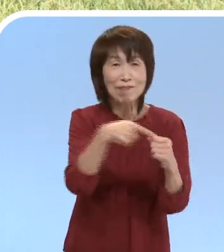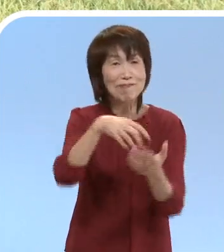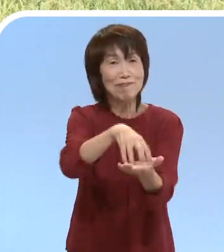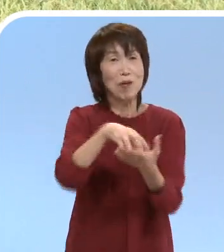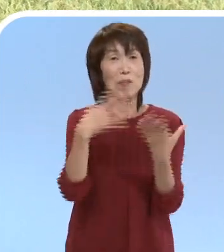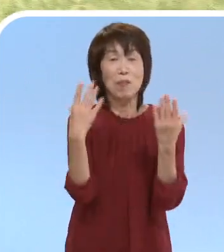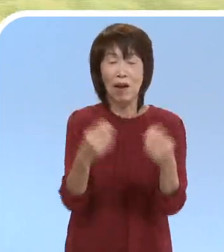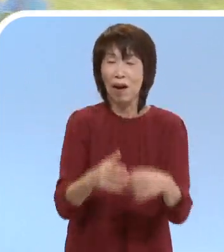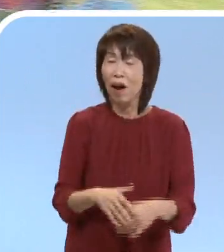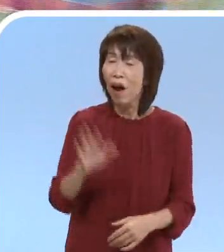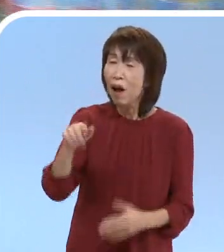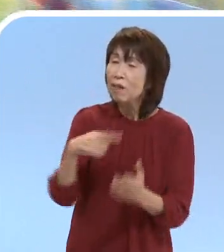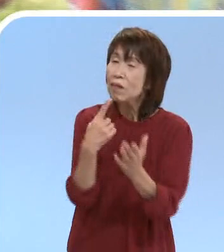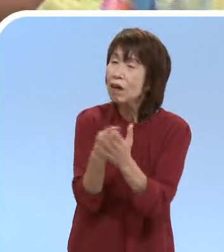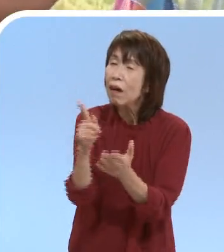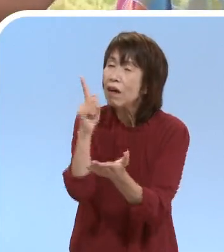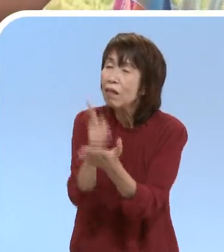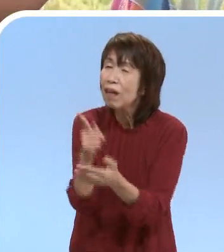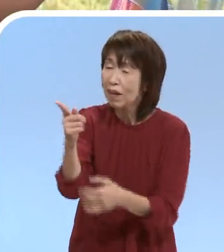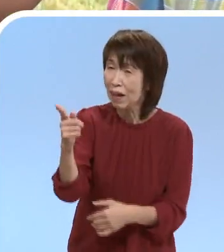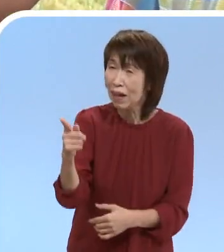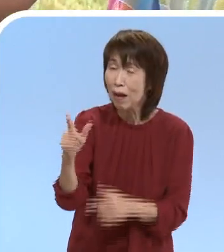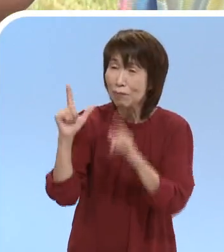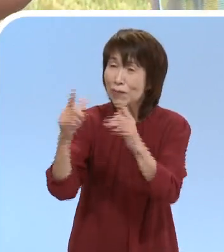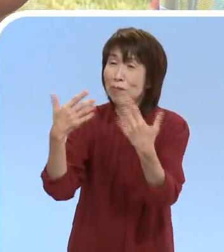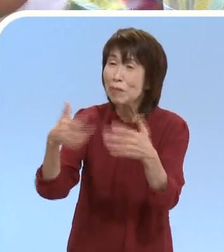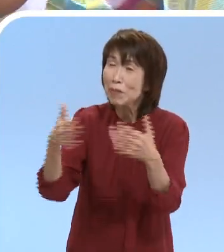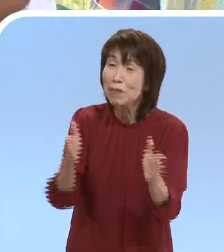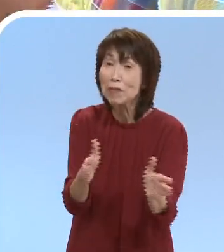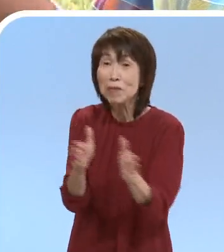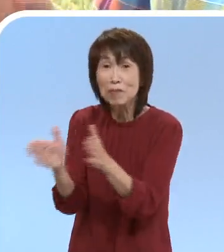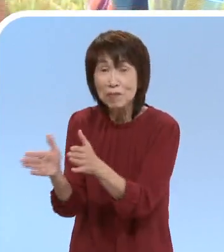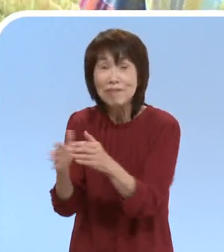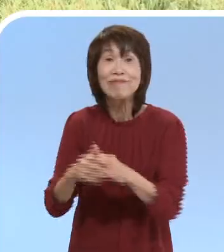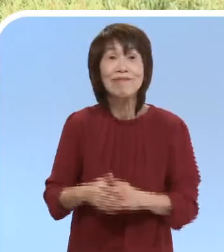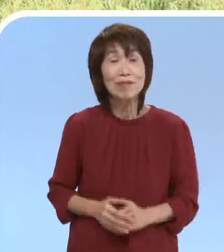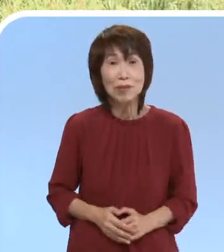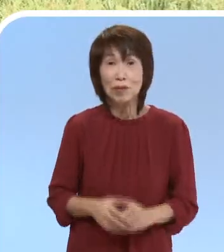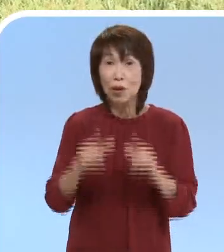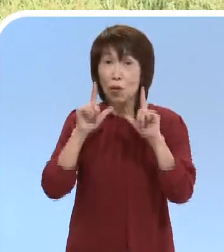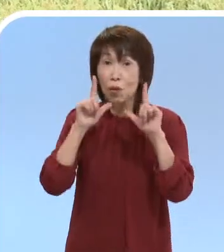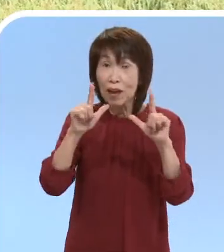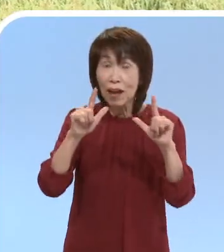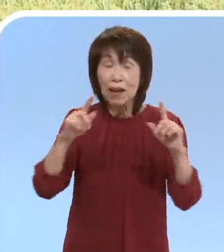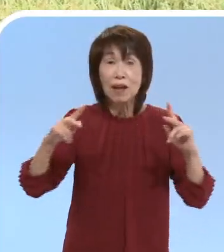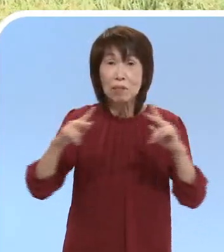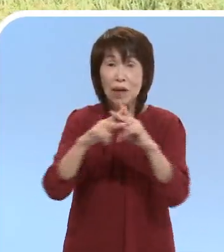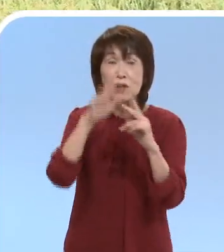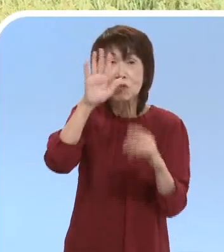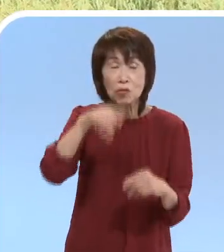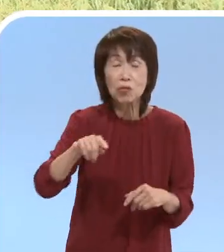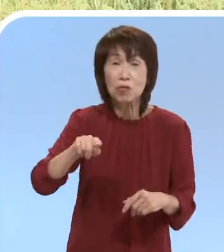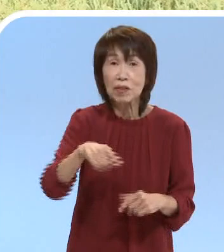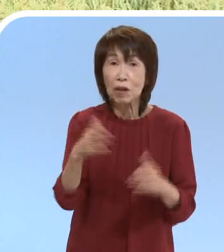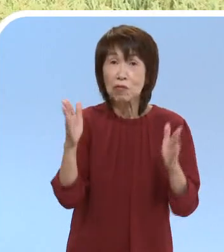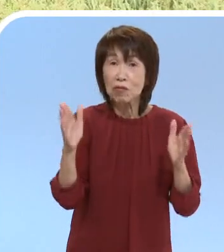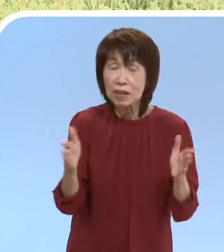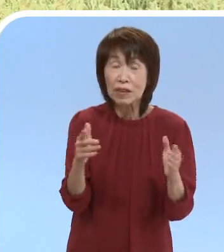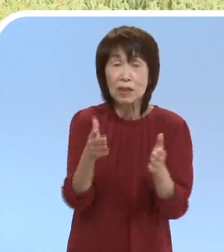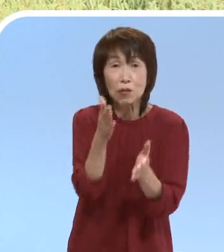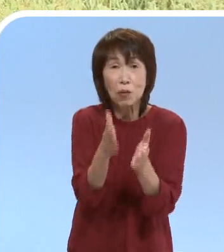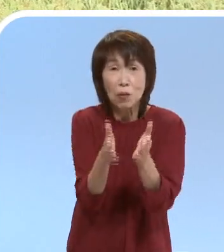優勝しましたけどね。 いや、それ参加者一人やったやん。アピールすな。もう 答えはバンス100日鶏です